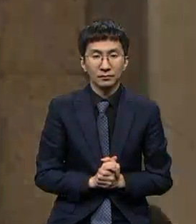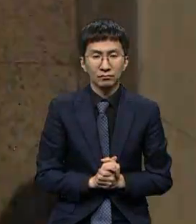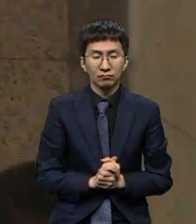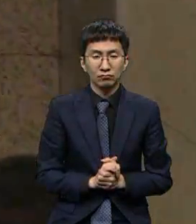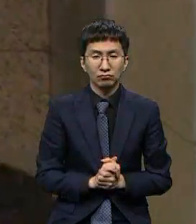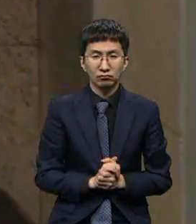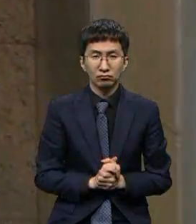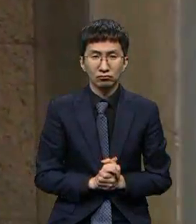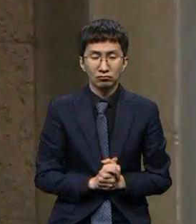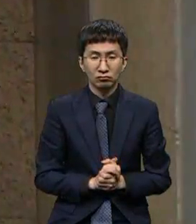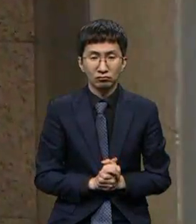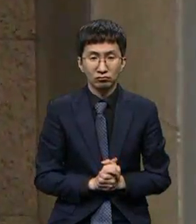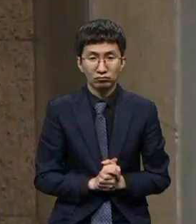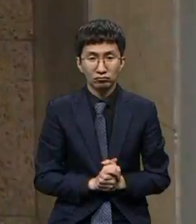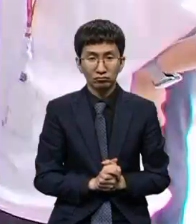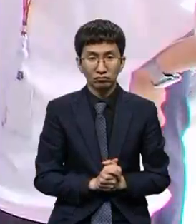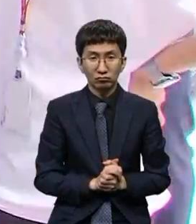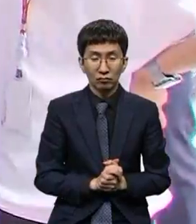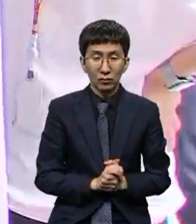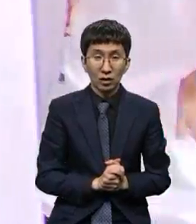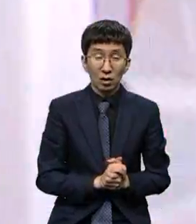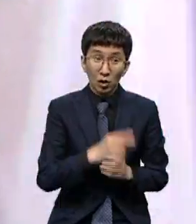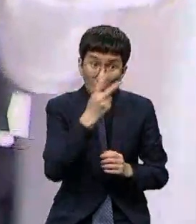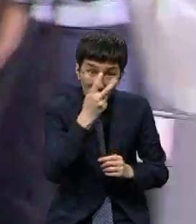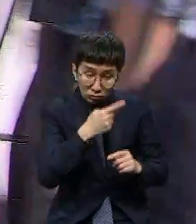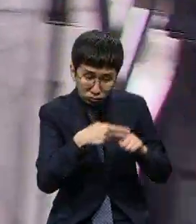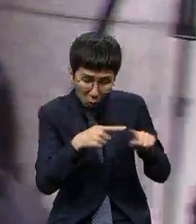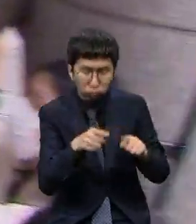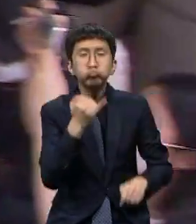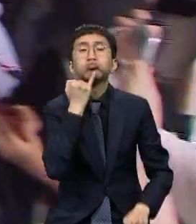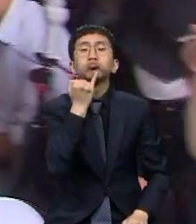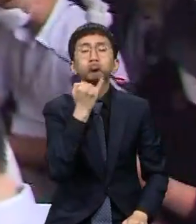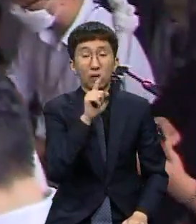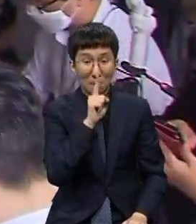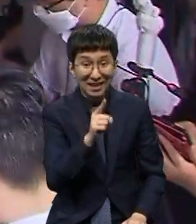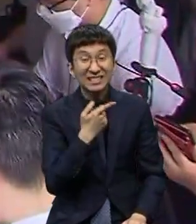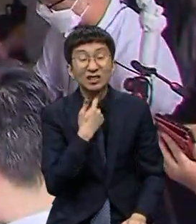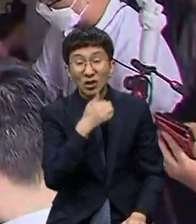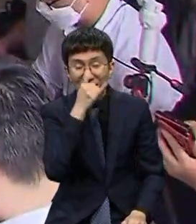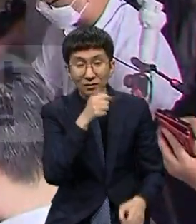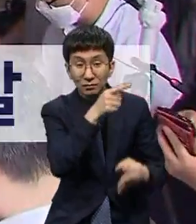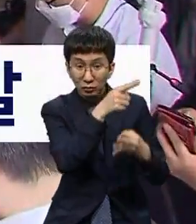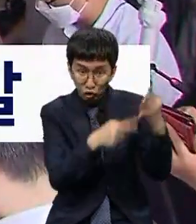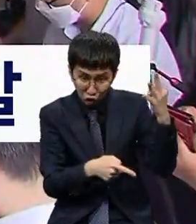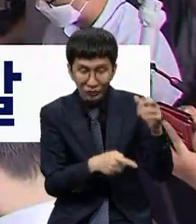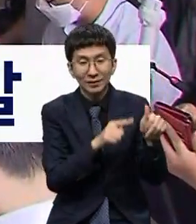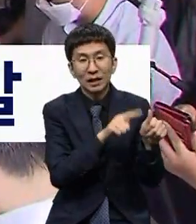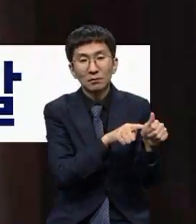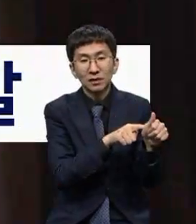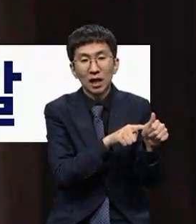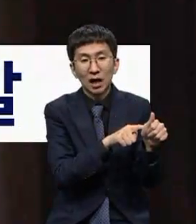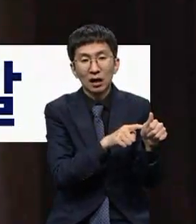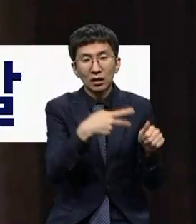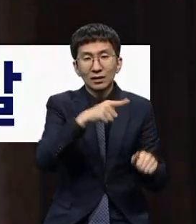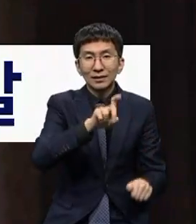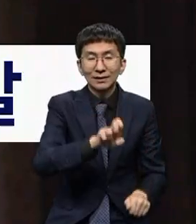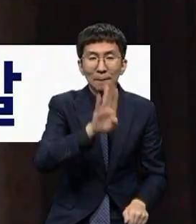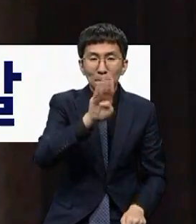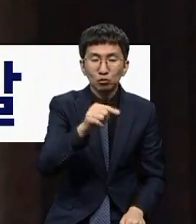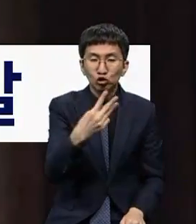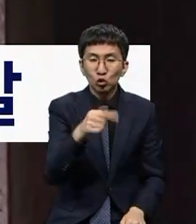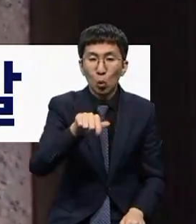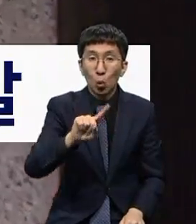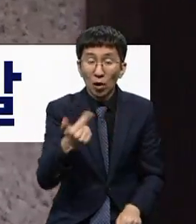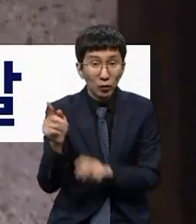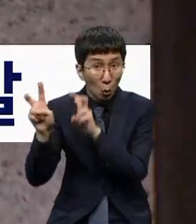무제한 검증을 받겠다던 윤석열 전 검찰총장. 2011년 일정표를 근거로 삼부토건 전 회장으로부터